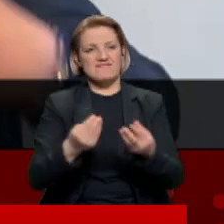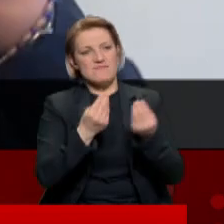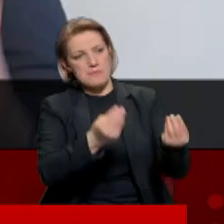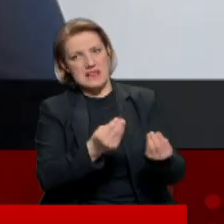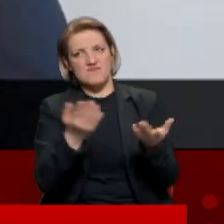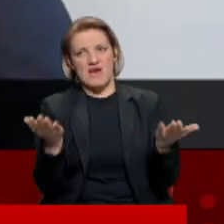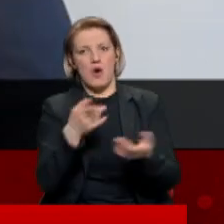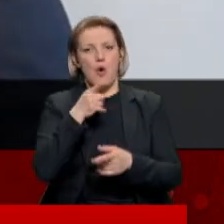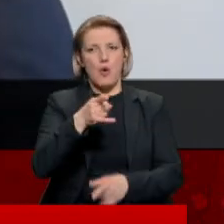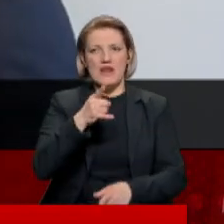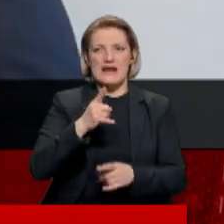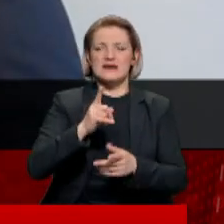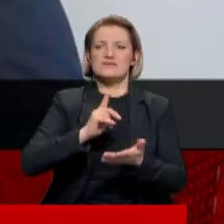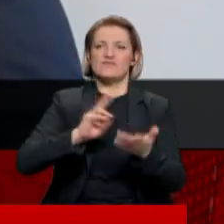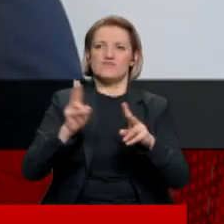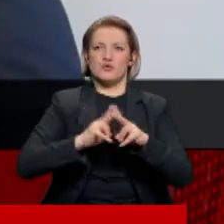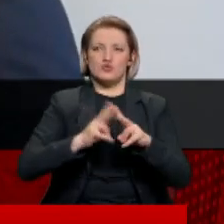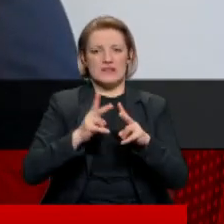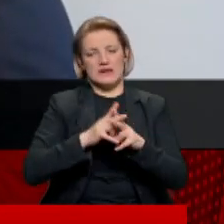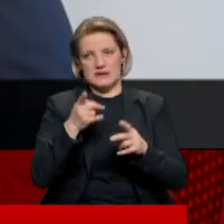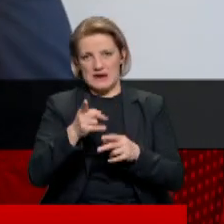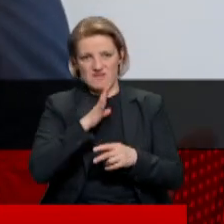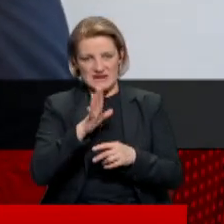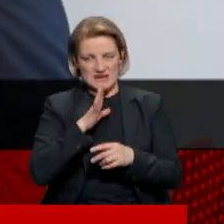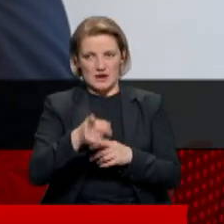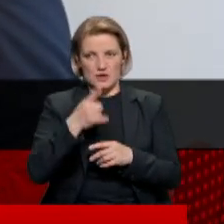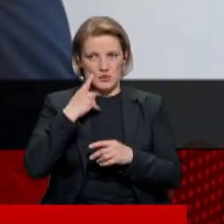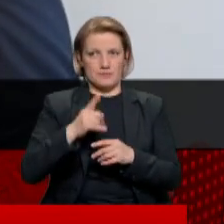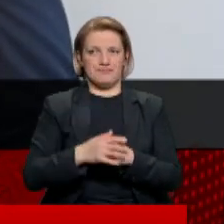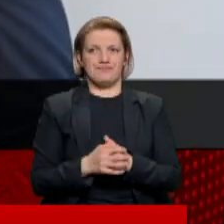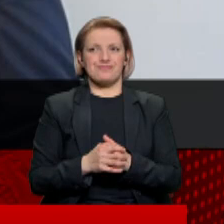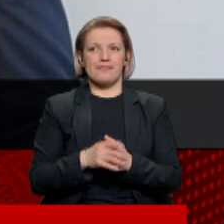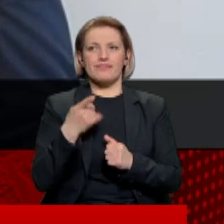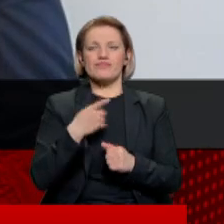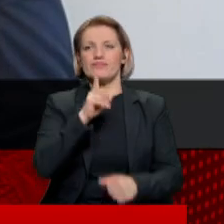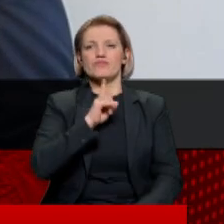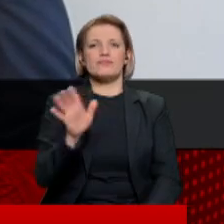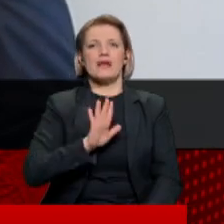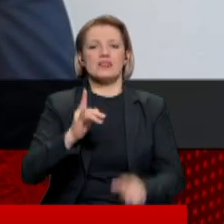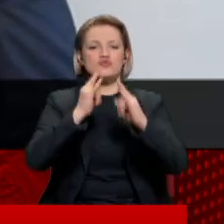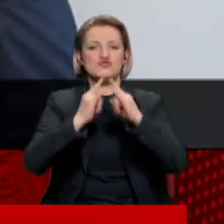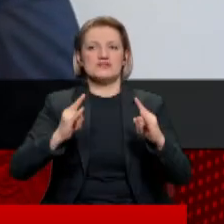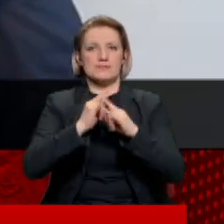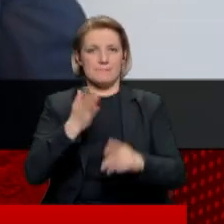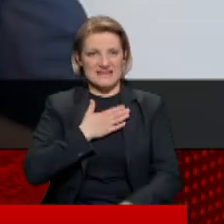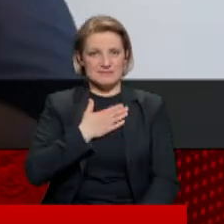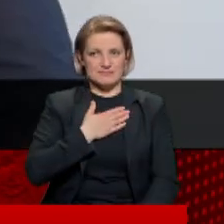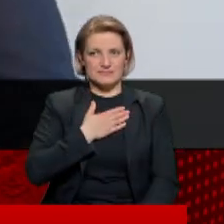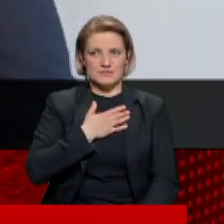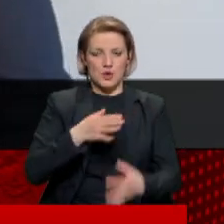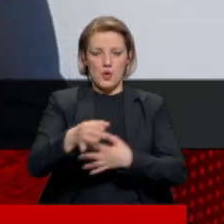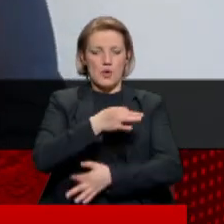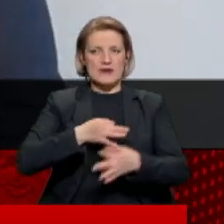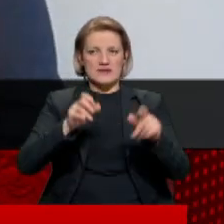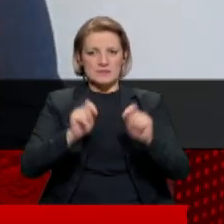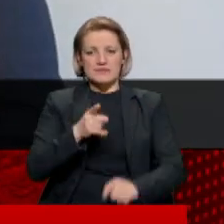da onlara irsaliye düzenlenmesi halinde. Ya 1150 çadırıma benim, yani organize